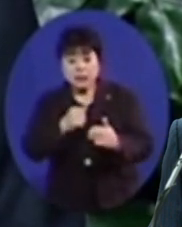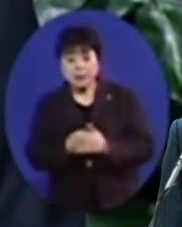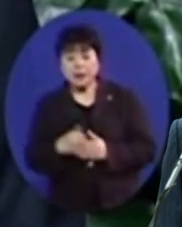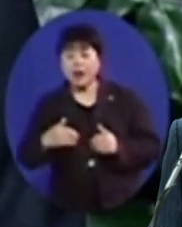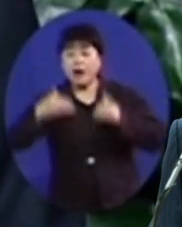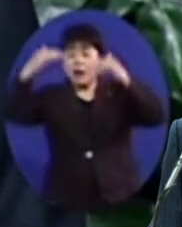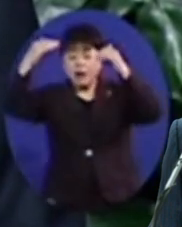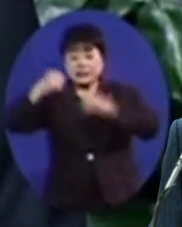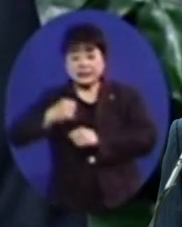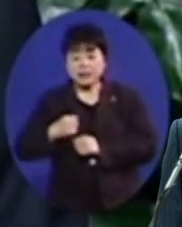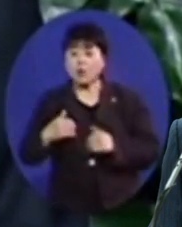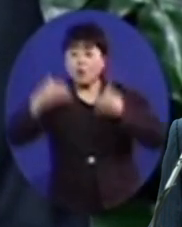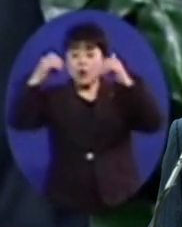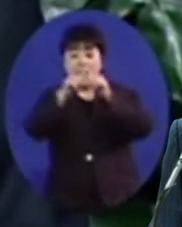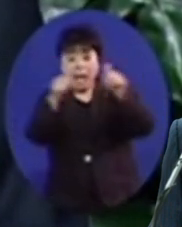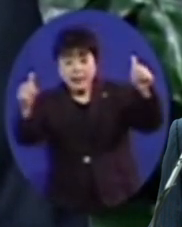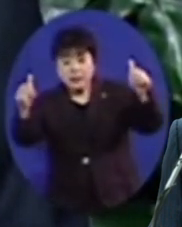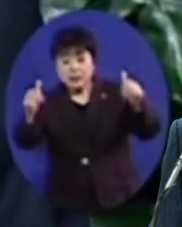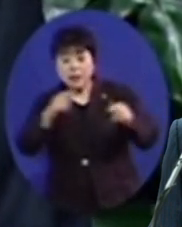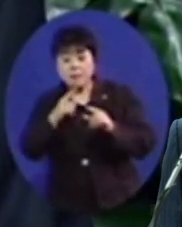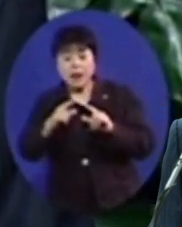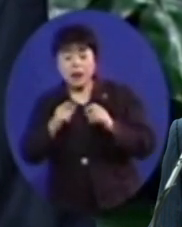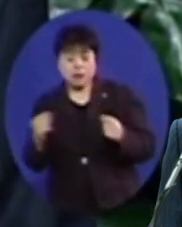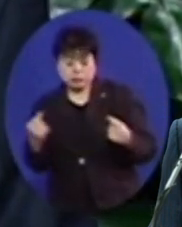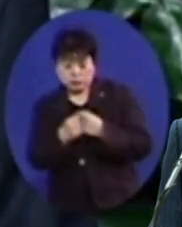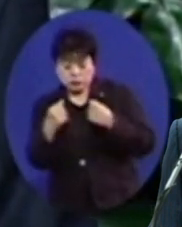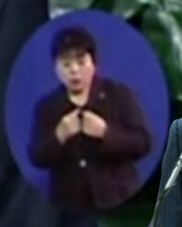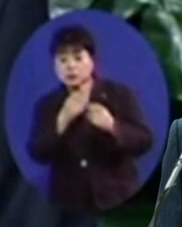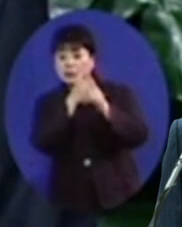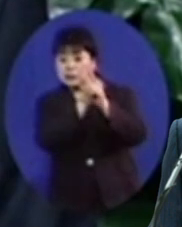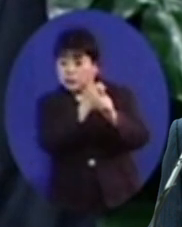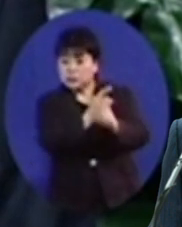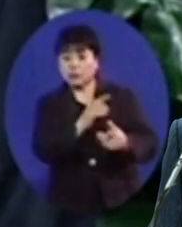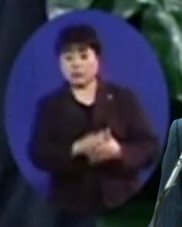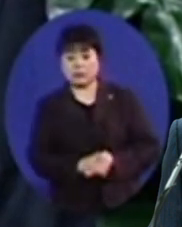거대한 장군인 골리앗을 말싸움에서 이긴 것입니다.